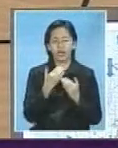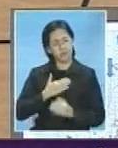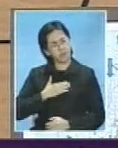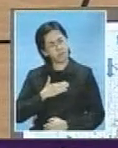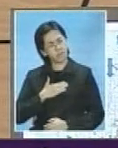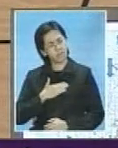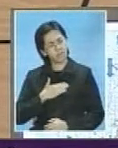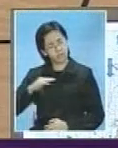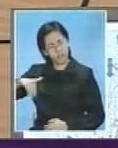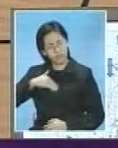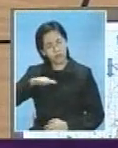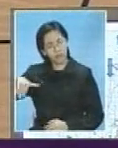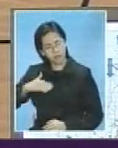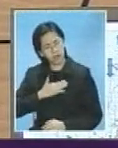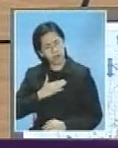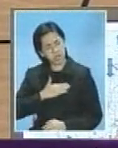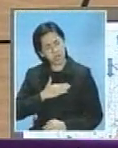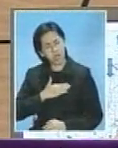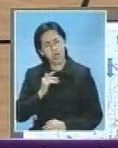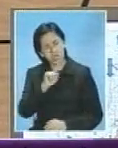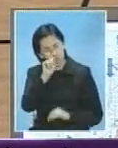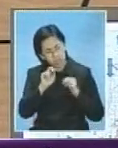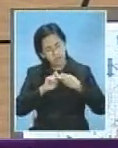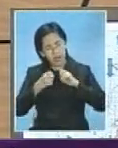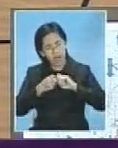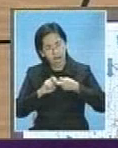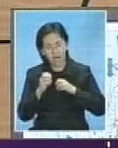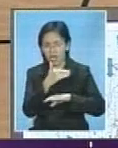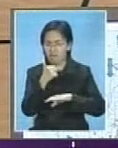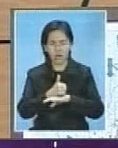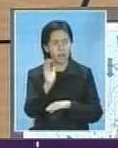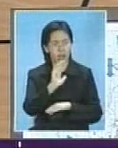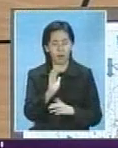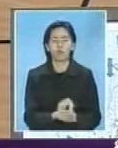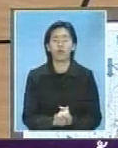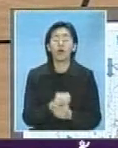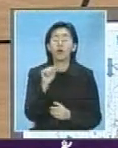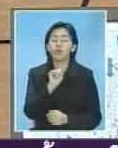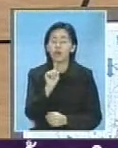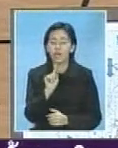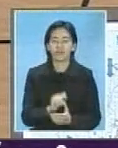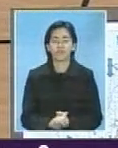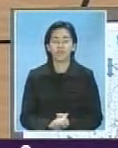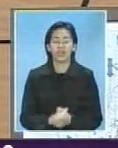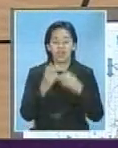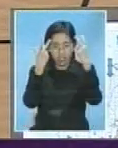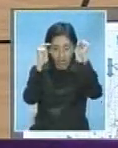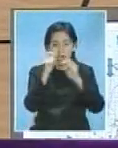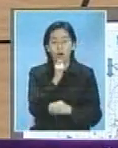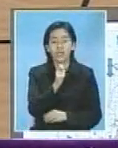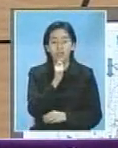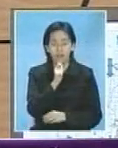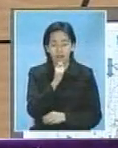องนั้นไม่อยากและพึงที่จะหลีกเลี่ยงไม่ให้เป็นปัญหาการเมืองก็คือประเด็นในเรื่องของการที่ท่านนายกได้ให้สัมภาษ